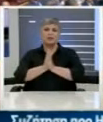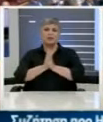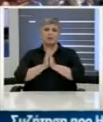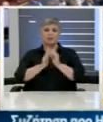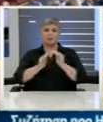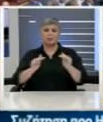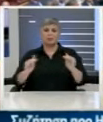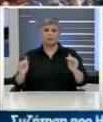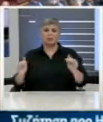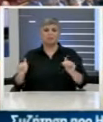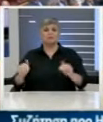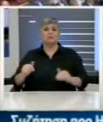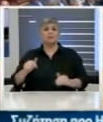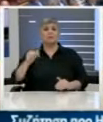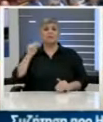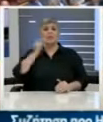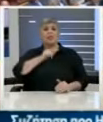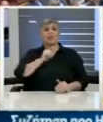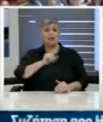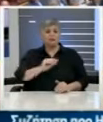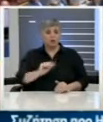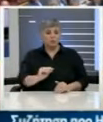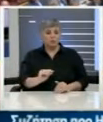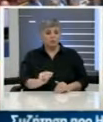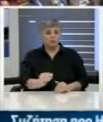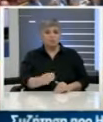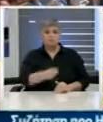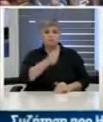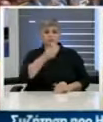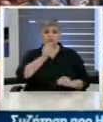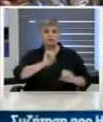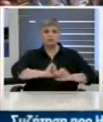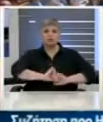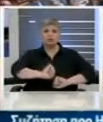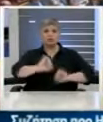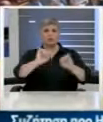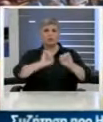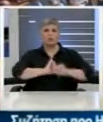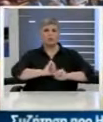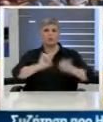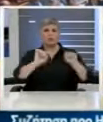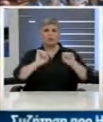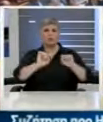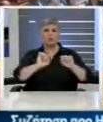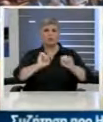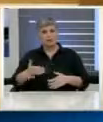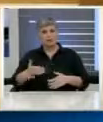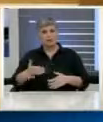ιδεολογική μήτρα της τρομοκρατίας κάντε ησυχία